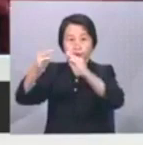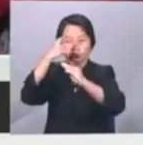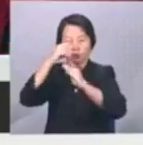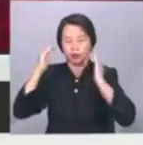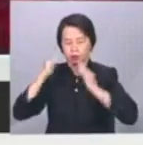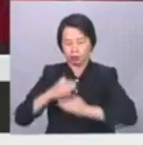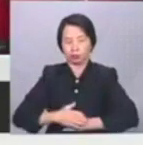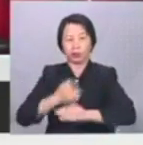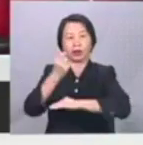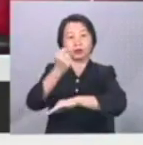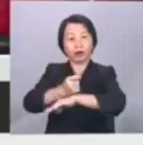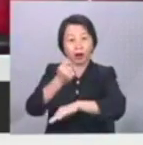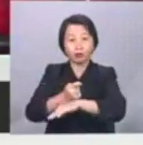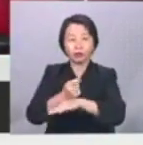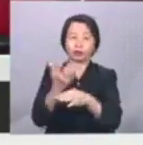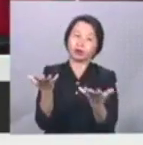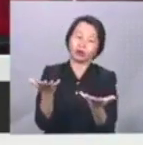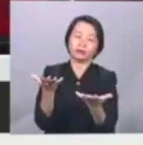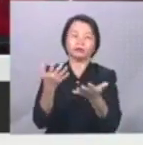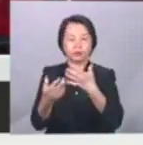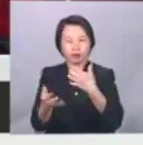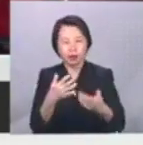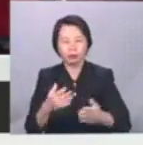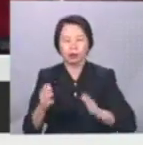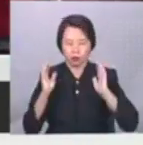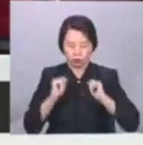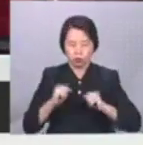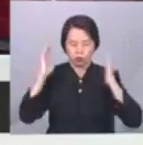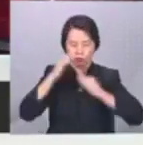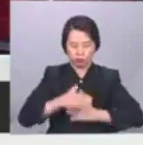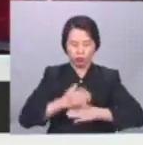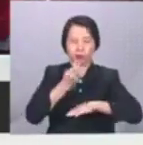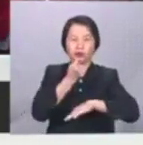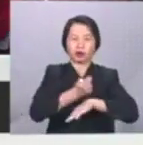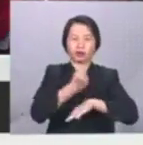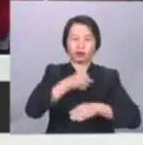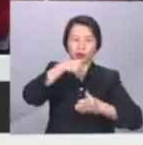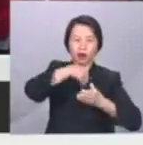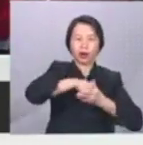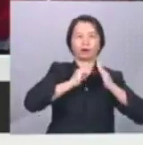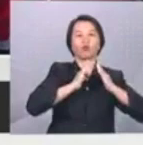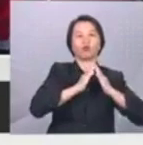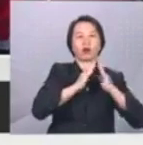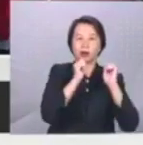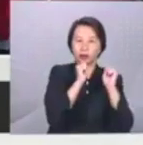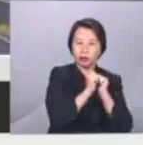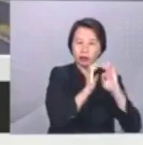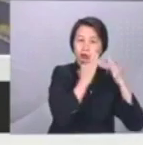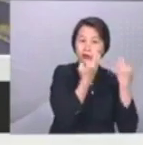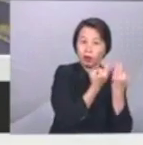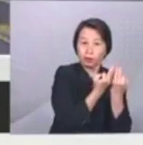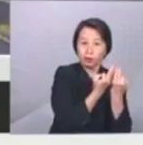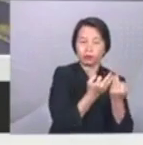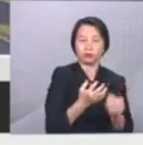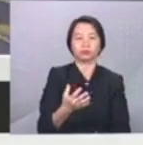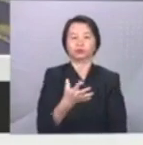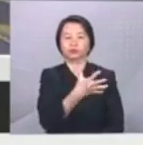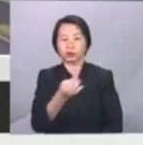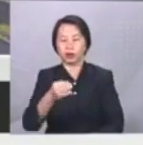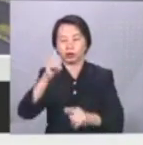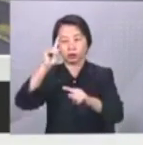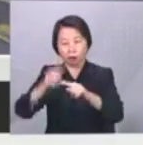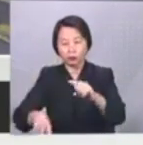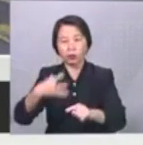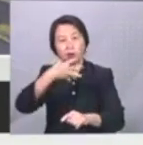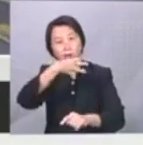Jadi kita berterawihlah di rumah bersama keluarga saja. Mungkin juga kita tidak boleh balik ke